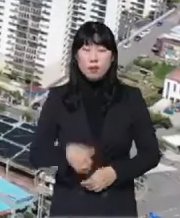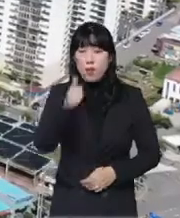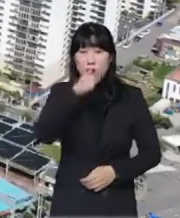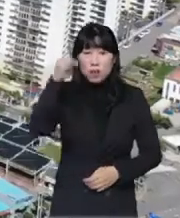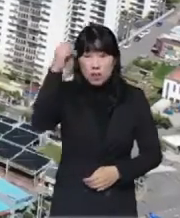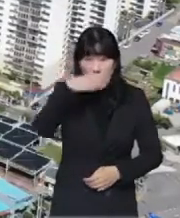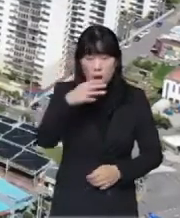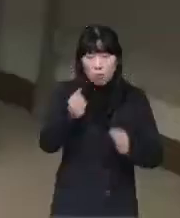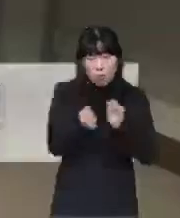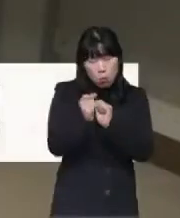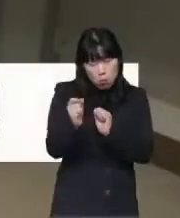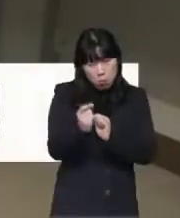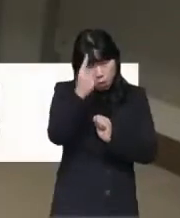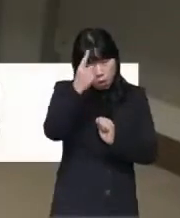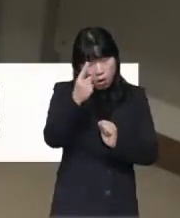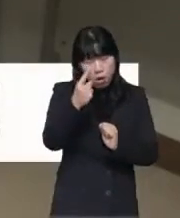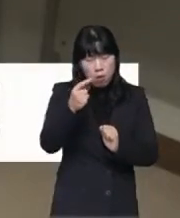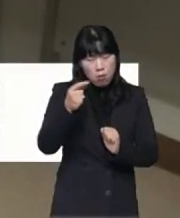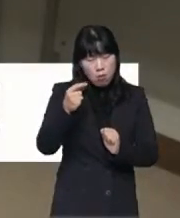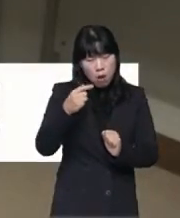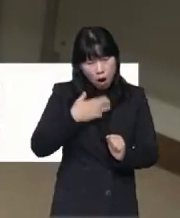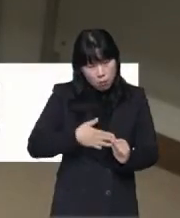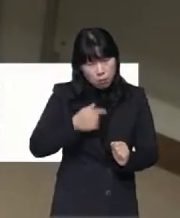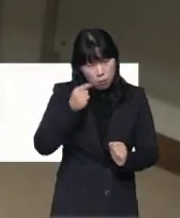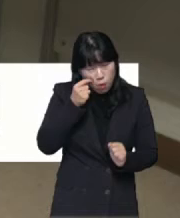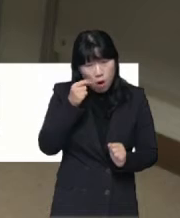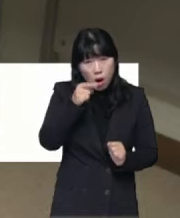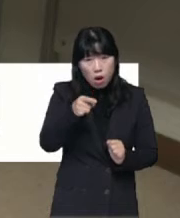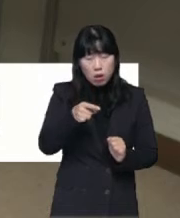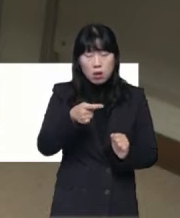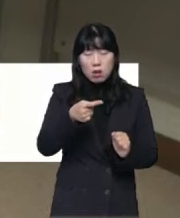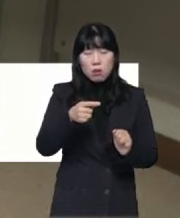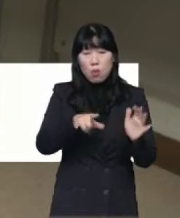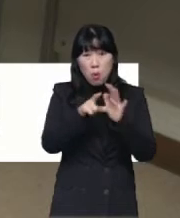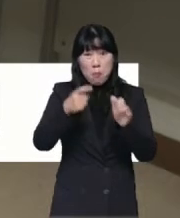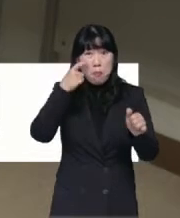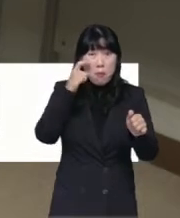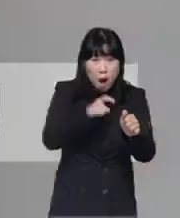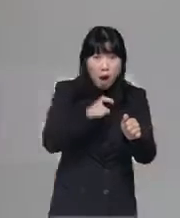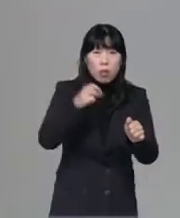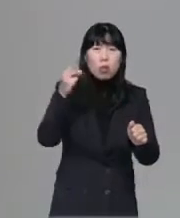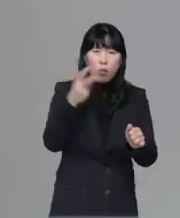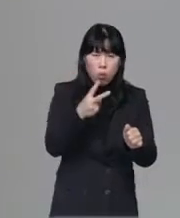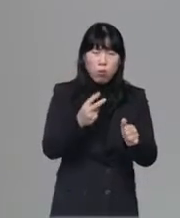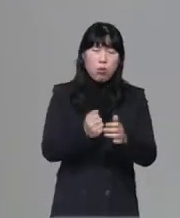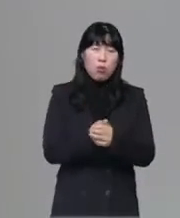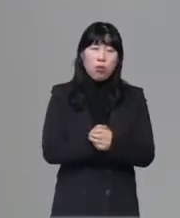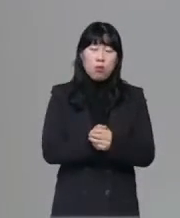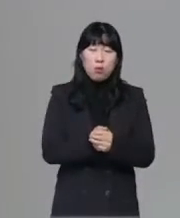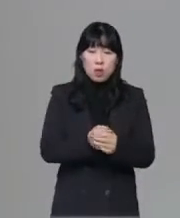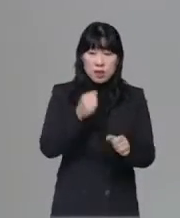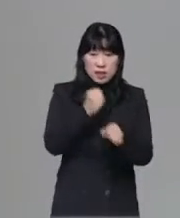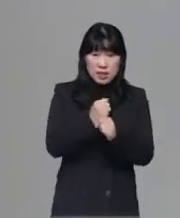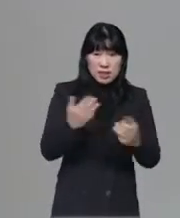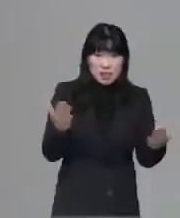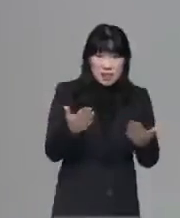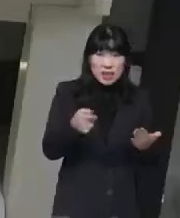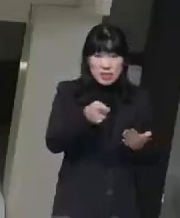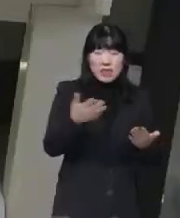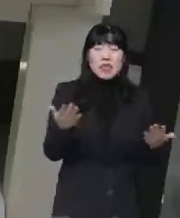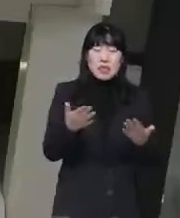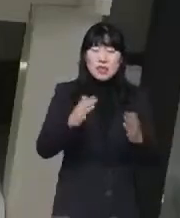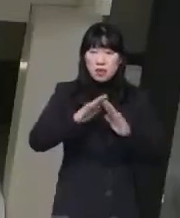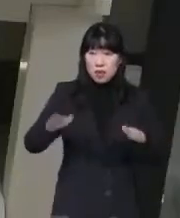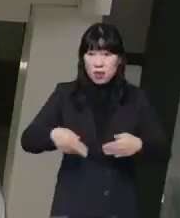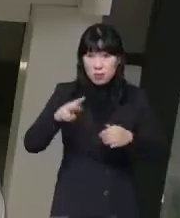광양에서 감염경로가 파악되지 않은 코로나 일곽 진짜가 또 발생했습니다 광양 의한 제조 업체 직원인 전남